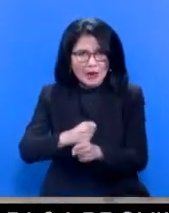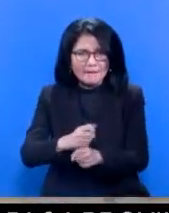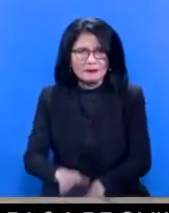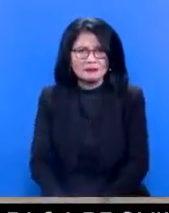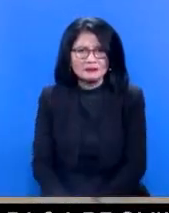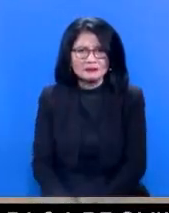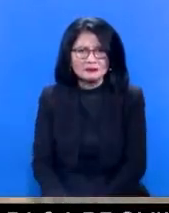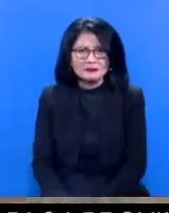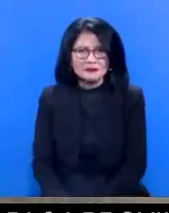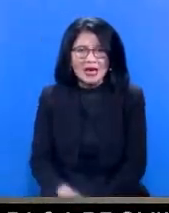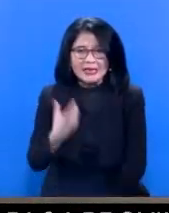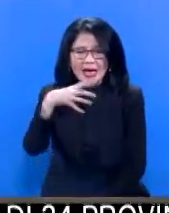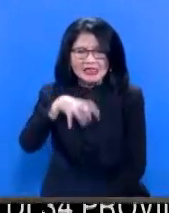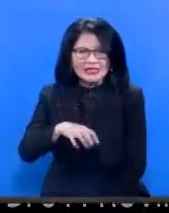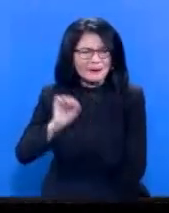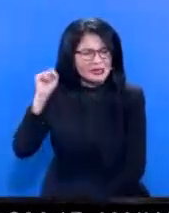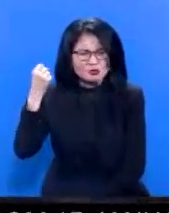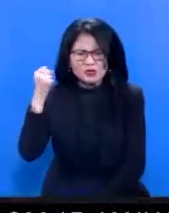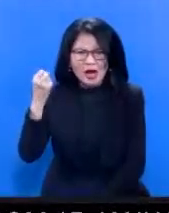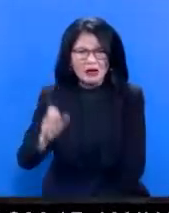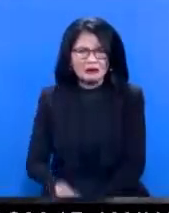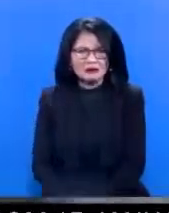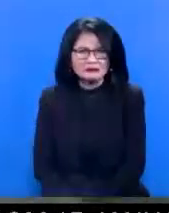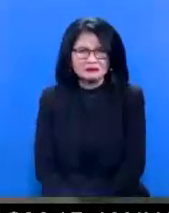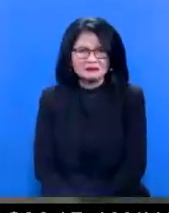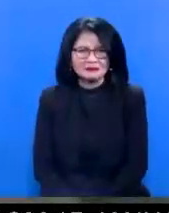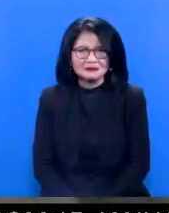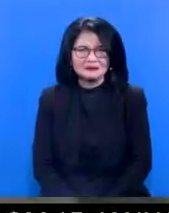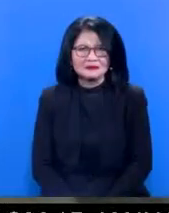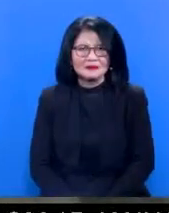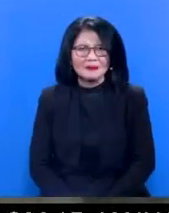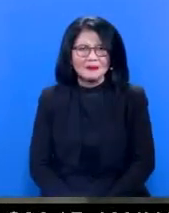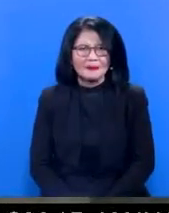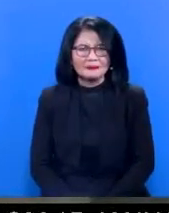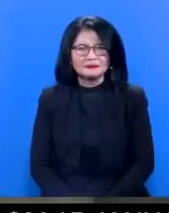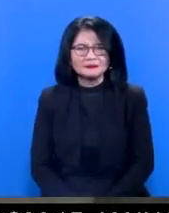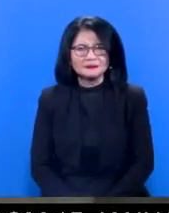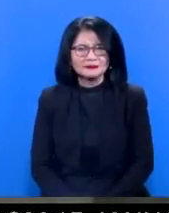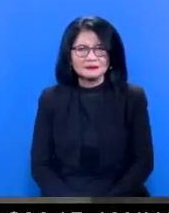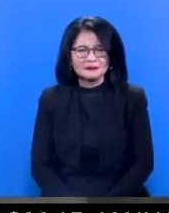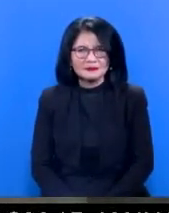Sementara itu kedelai lokal sulit didapat. Tim Liputan, CNN Indonesia.